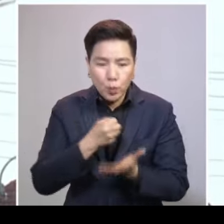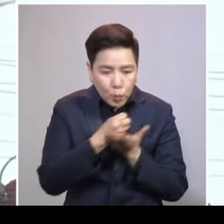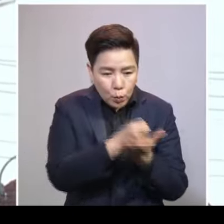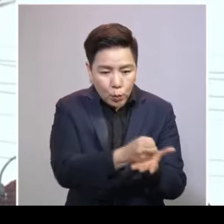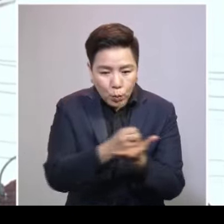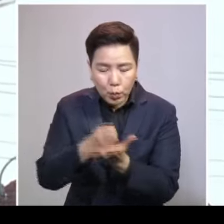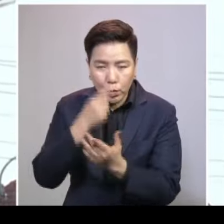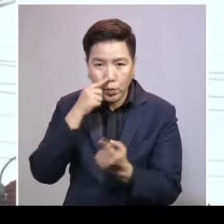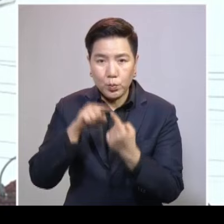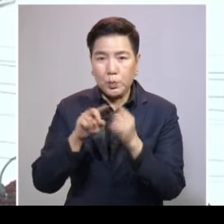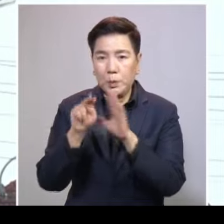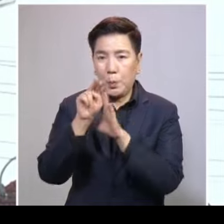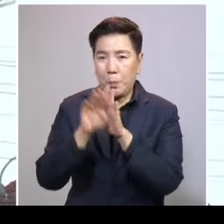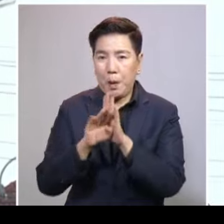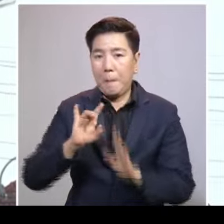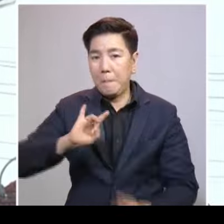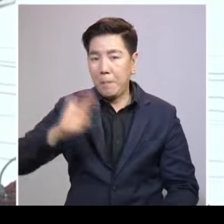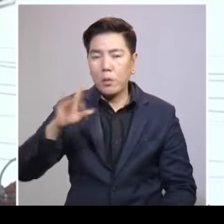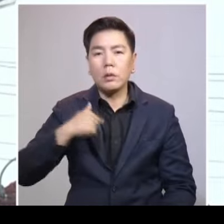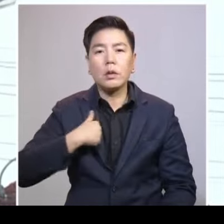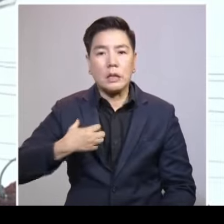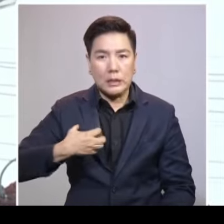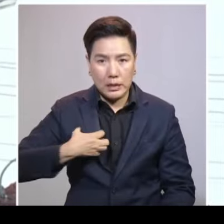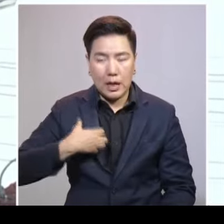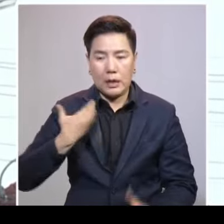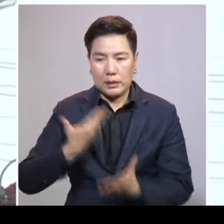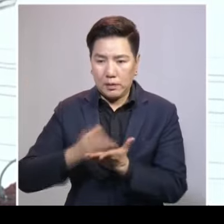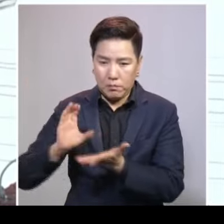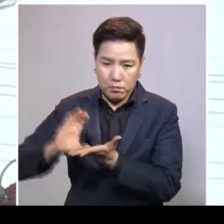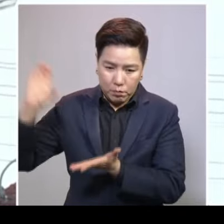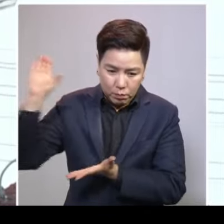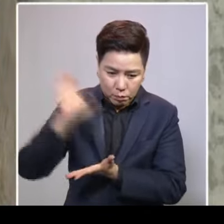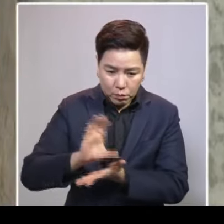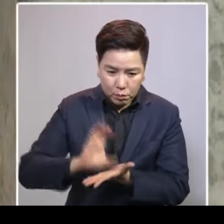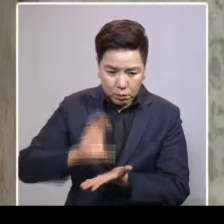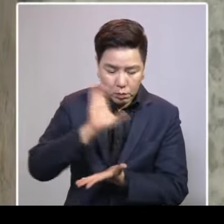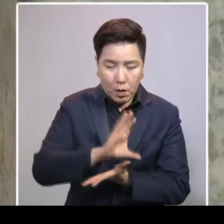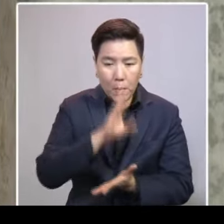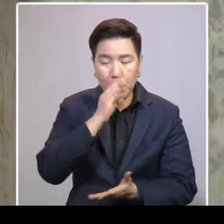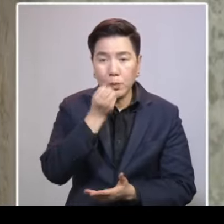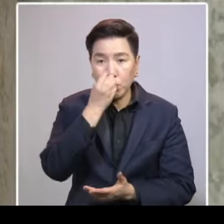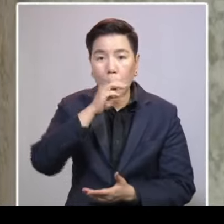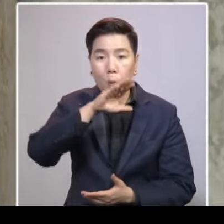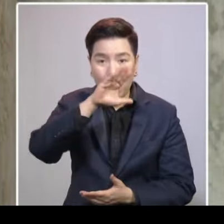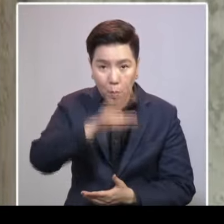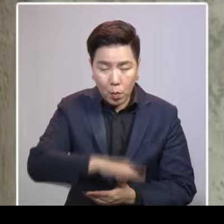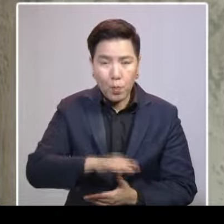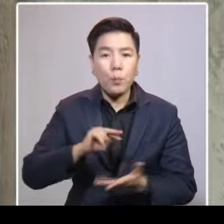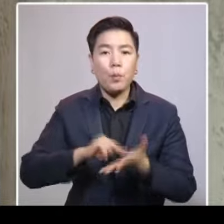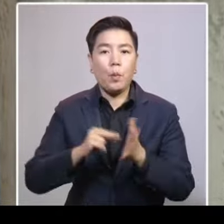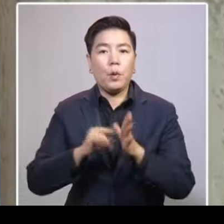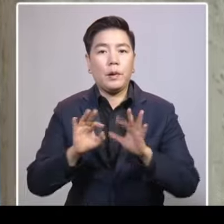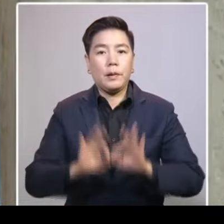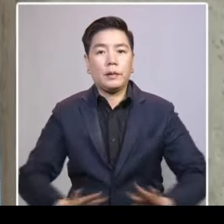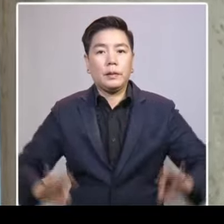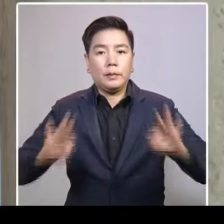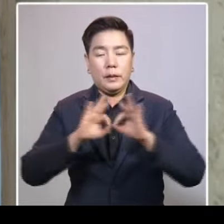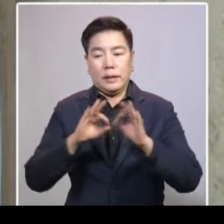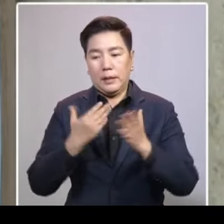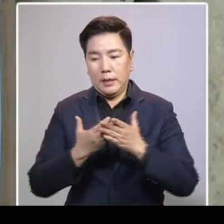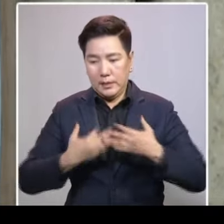าชนด้วยนโยบายเพียงอย่างเดียวรัฐบาลต้องการให้มีการลงทุนเกิดขึ้นเพราะฉะนั้นการลดอัตราดอกเบี้ยก็เป็นเรื่องสำคัญและรายจ่าย